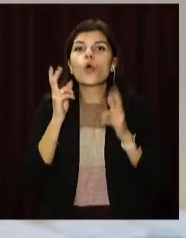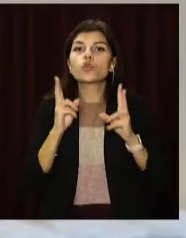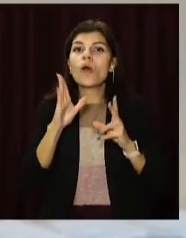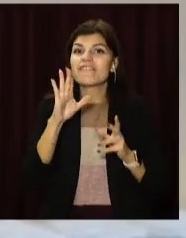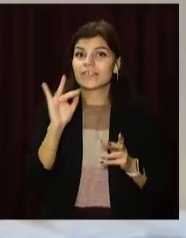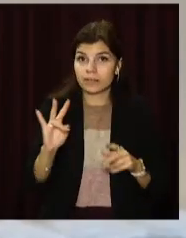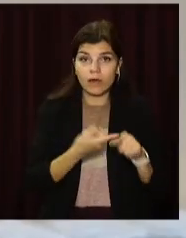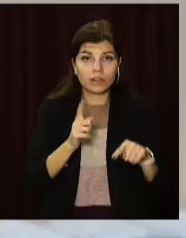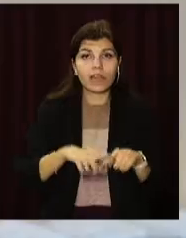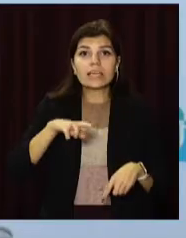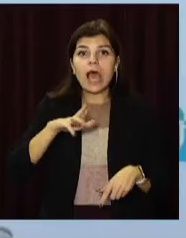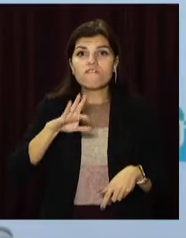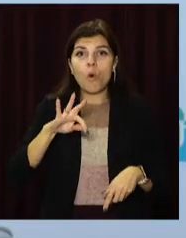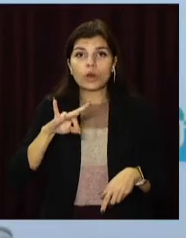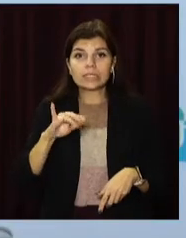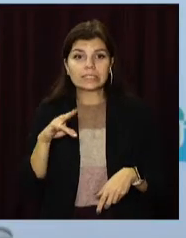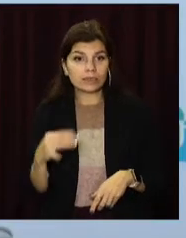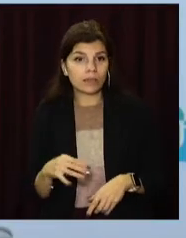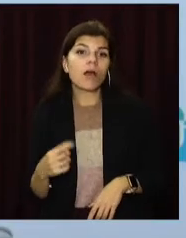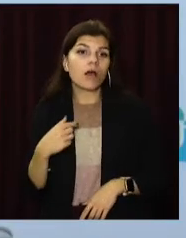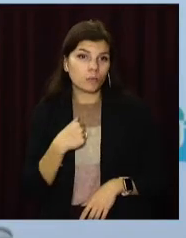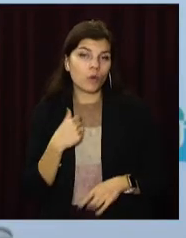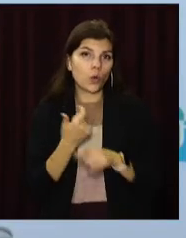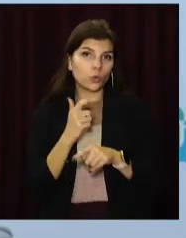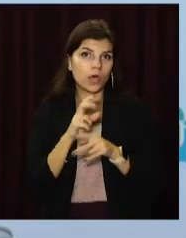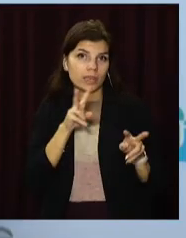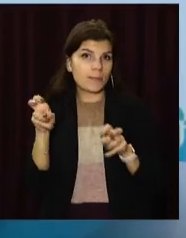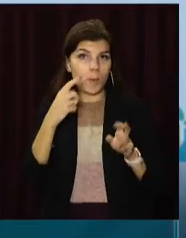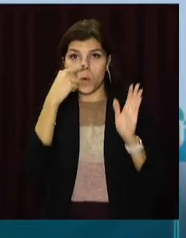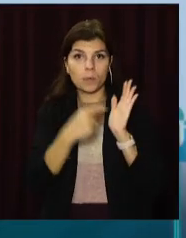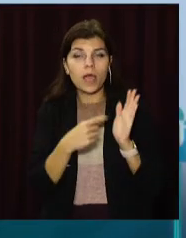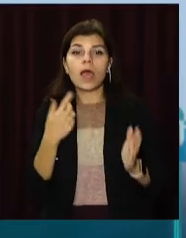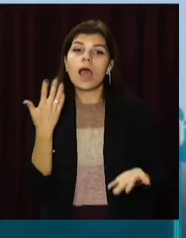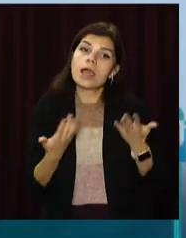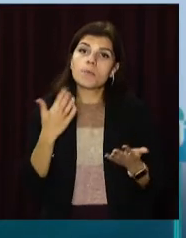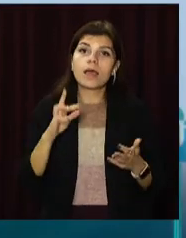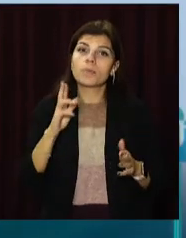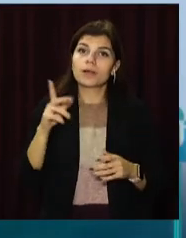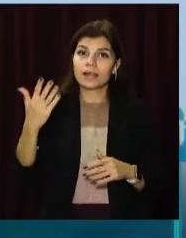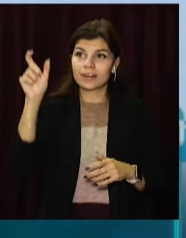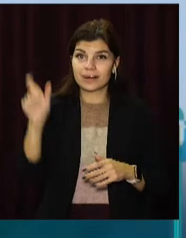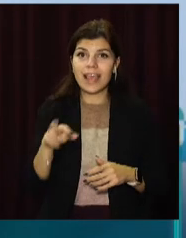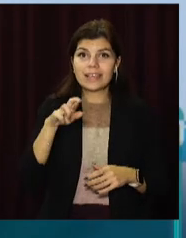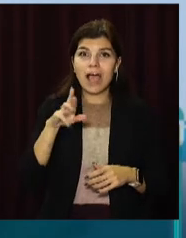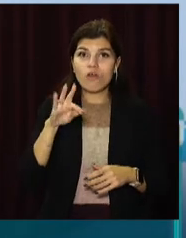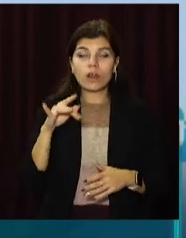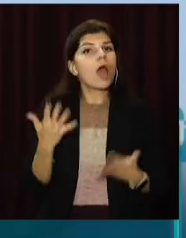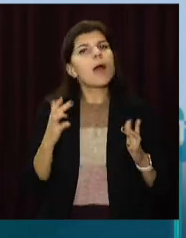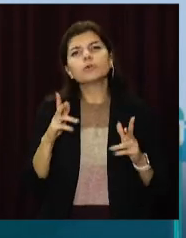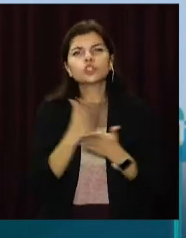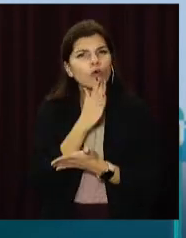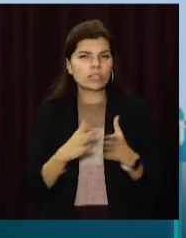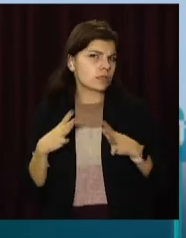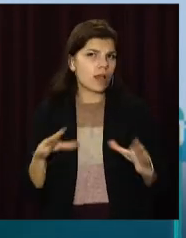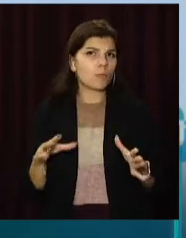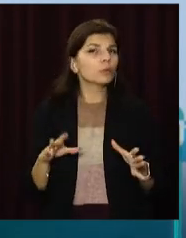він?» Дмитро Яворницький. Мені випала дуже каверзна така тема. Якби Дмитра Івановича Яворницького, її зовсім не було. Він